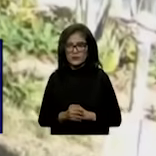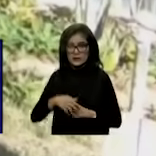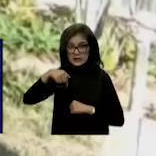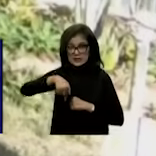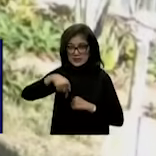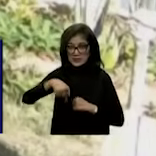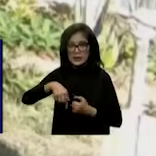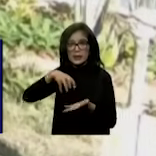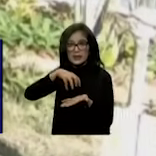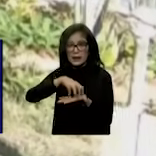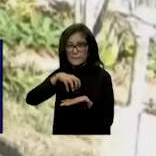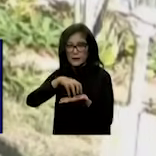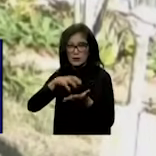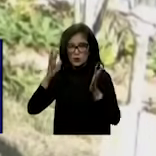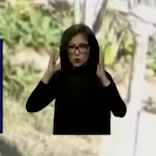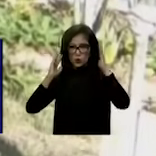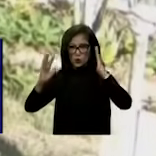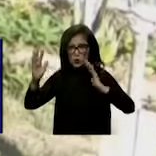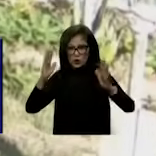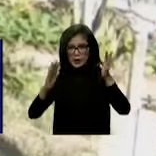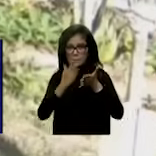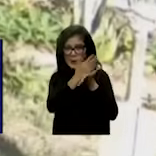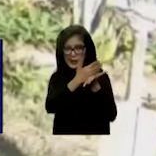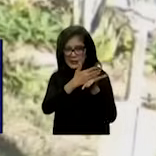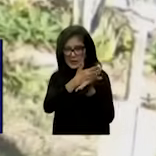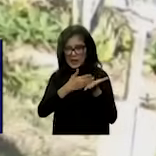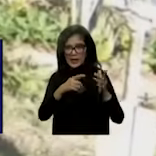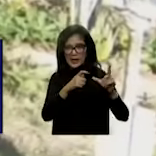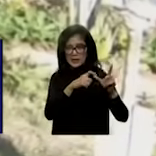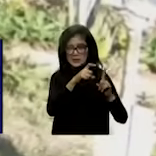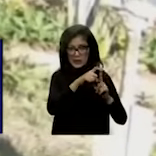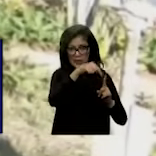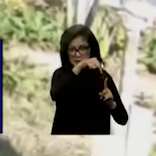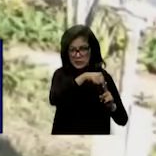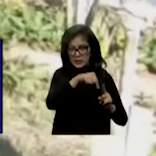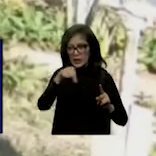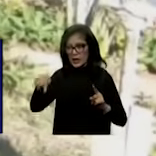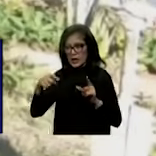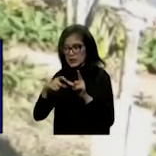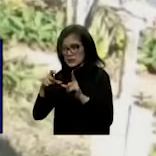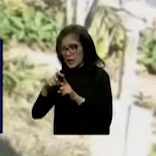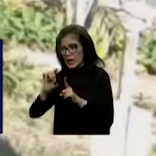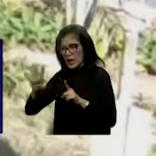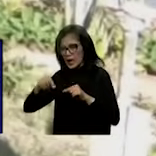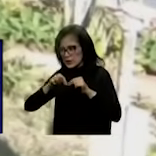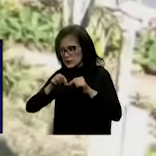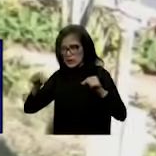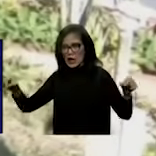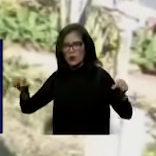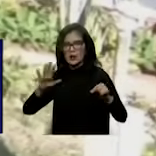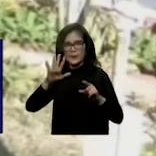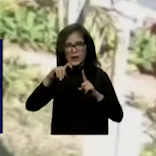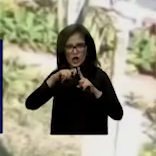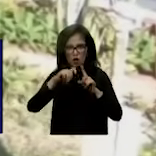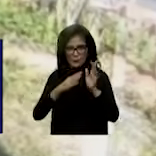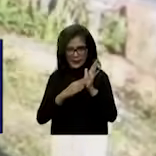hutan. Jarak dari SD 1 dan SD 2 itu sekitar kurang lebih 5 km